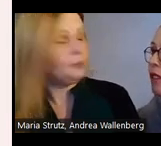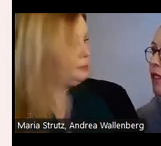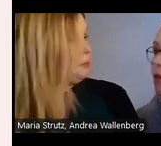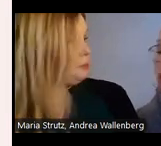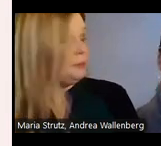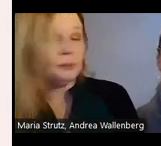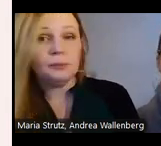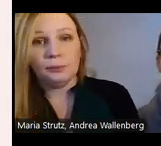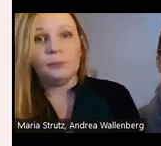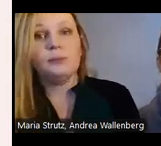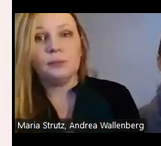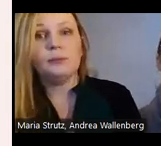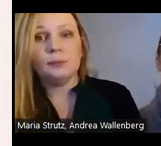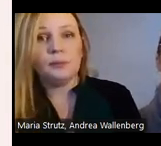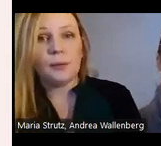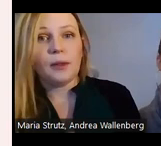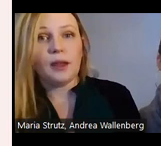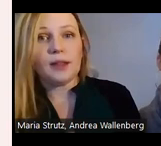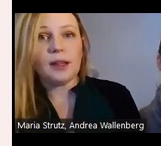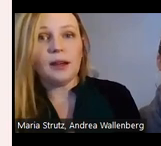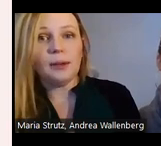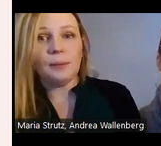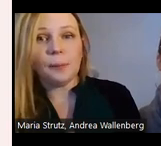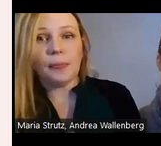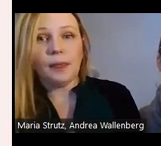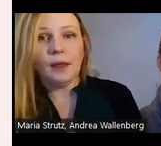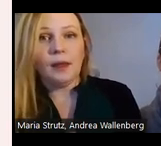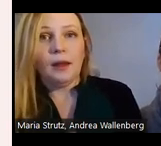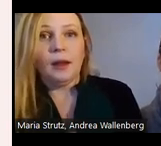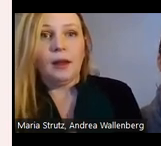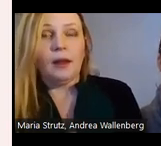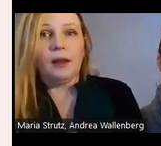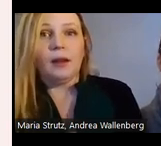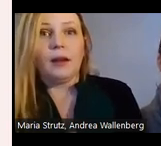vara utan svårighet. Så. Exakt. Mm.